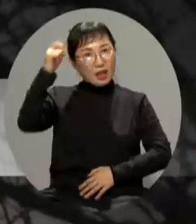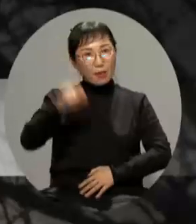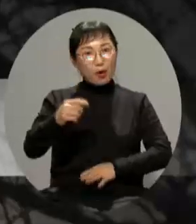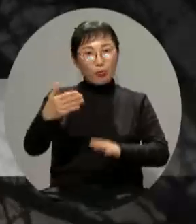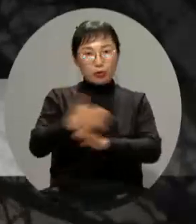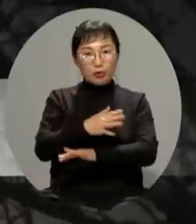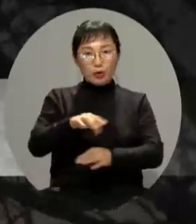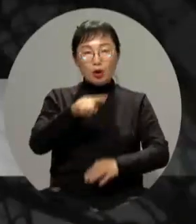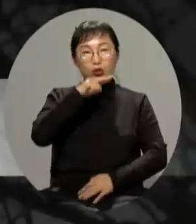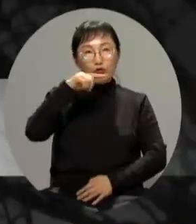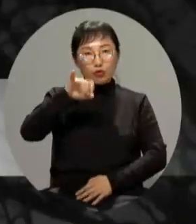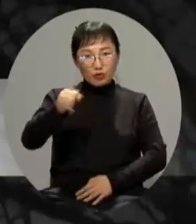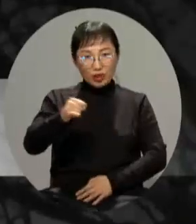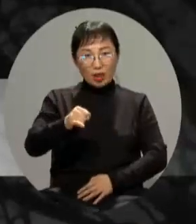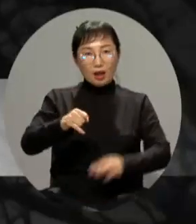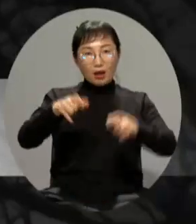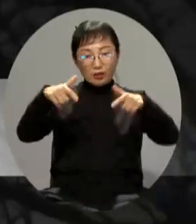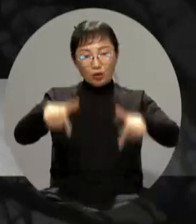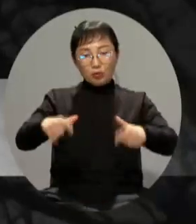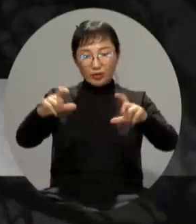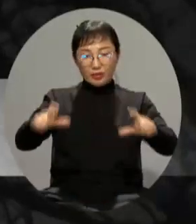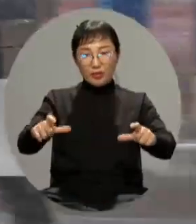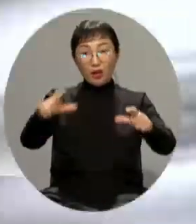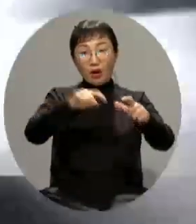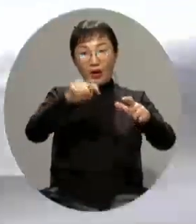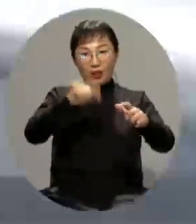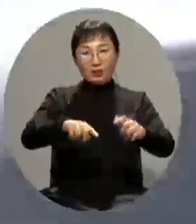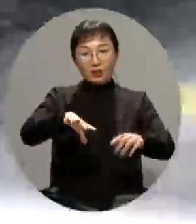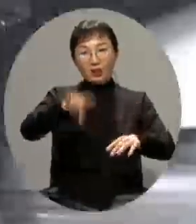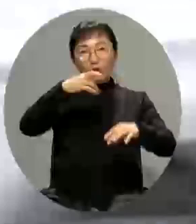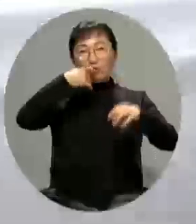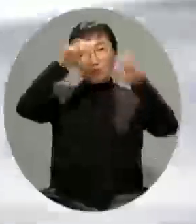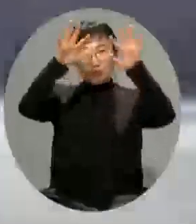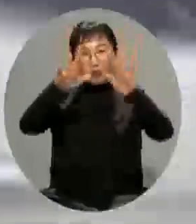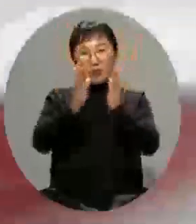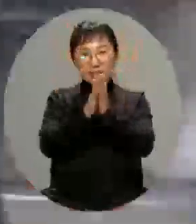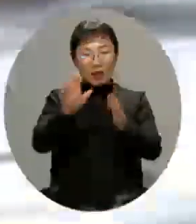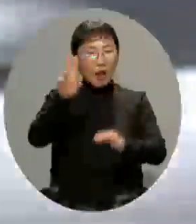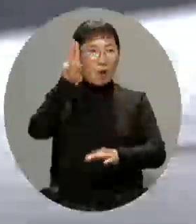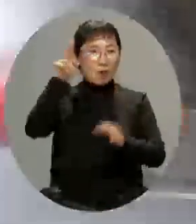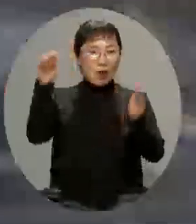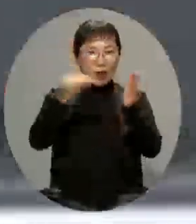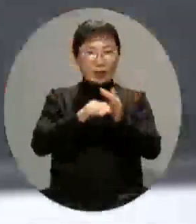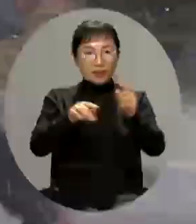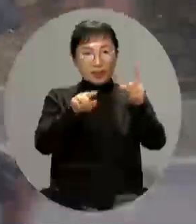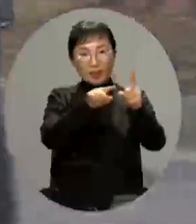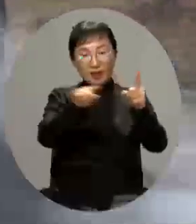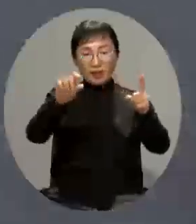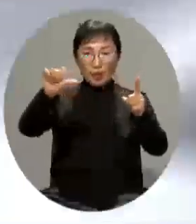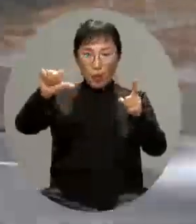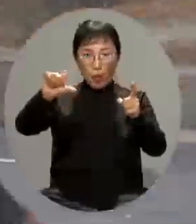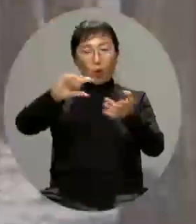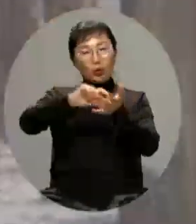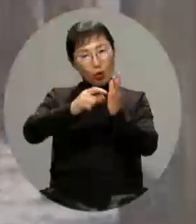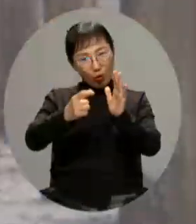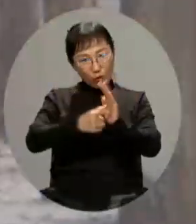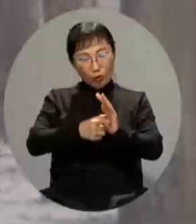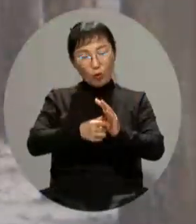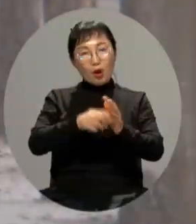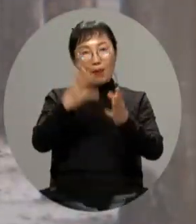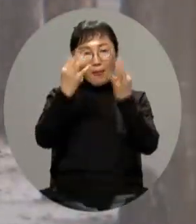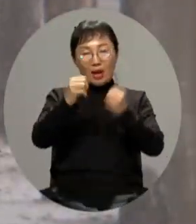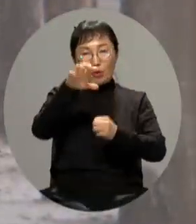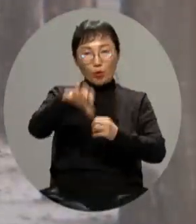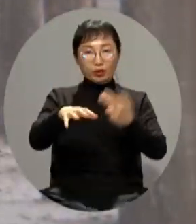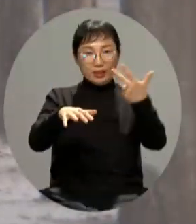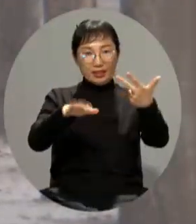새벽부터는 순창과 서부지역을 중심으로 올 겨울 첫눈이 시작돼 물회까지 이래서 5cm 나는 곳은 7cm